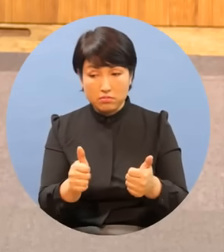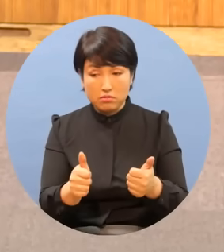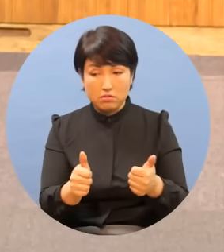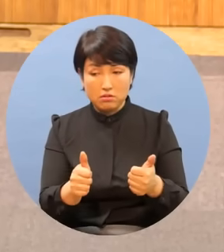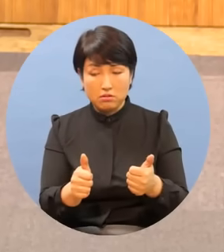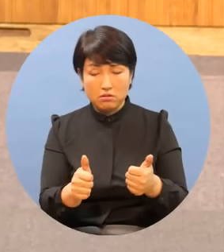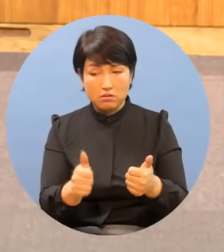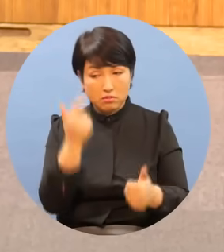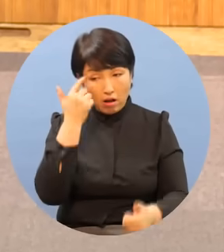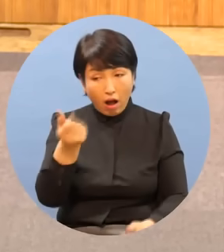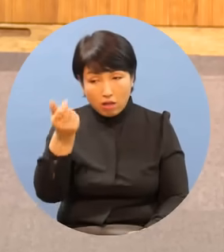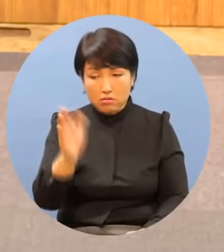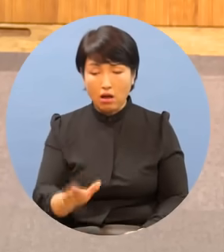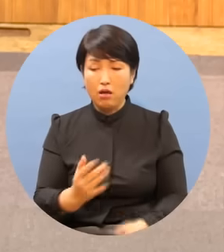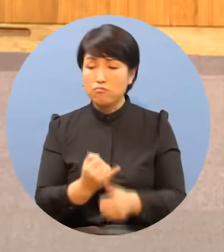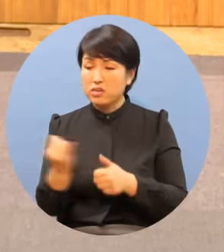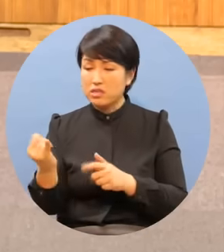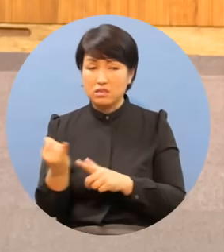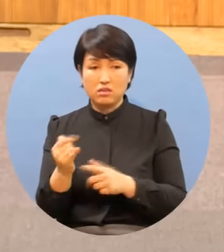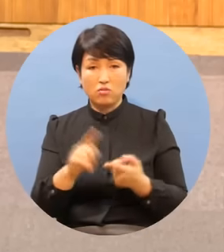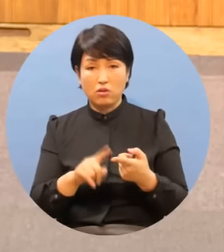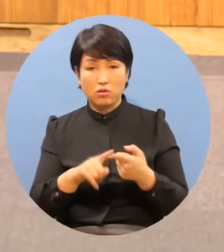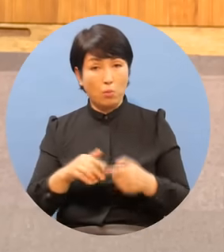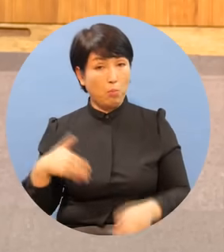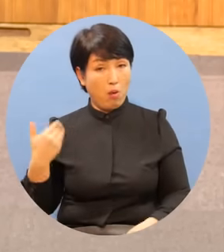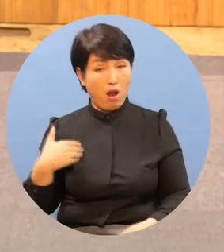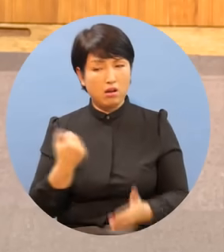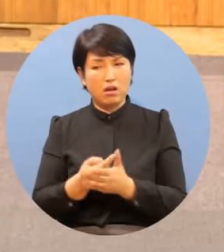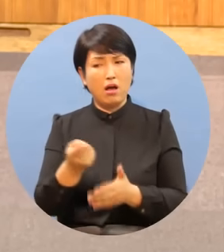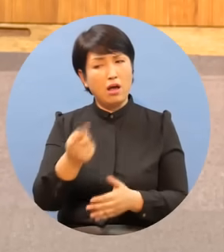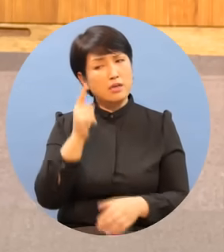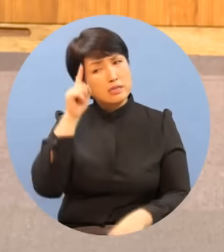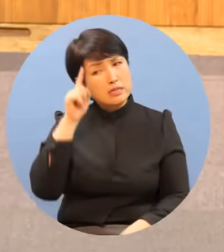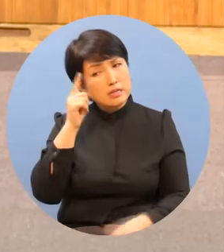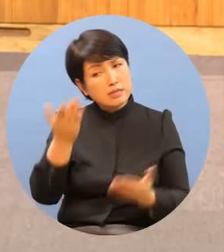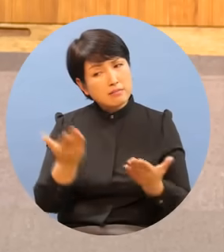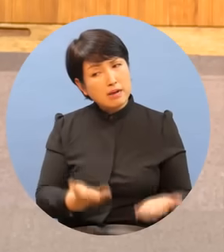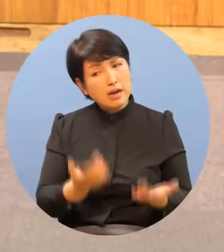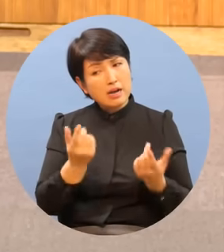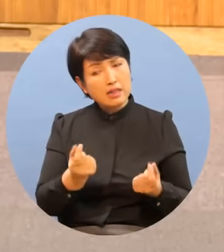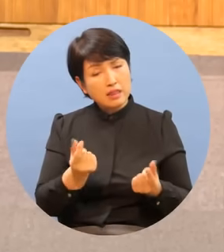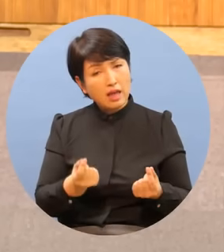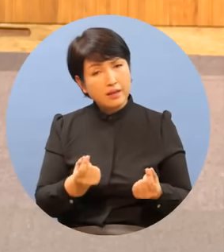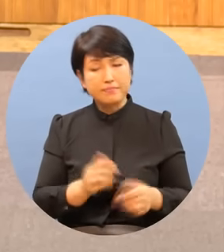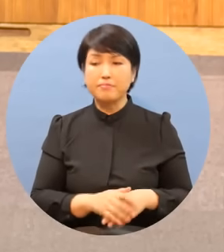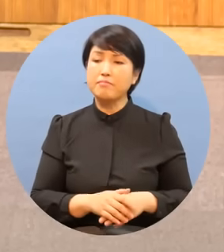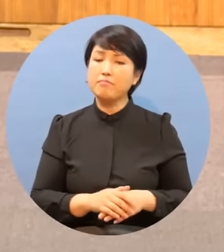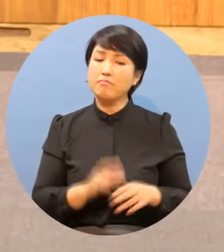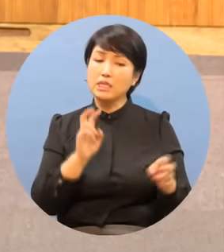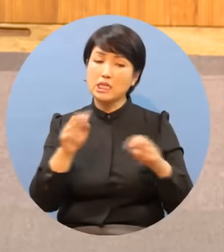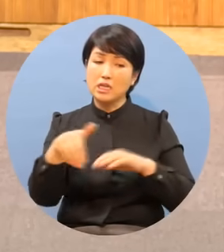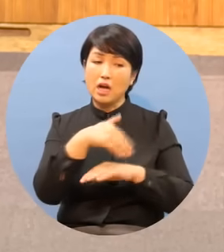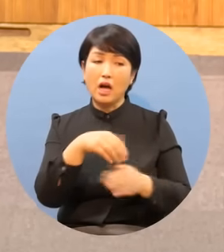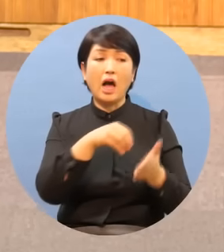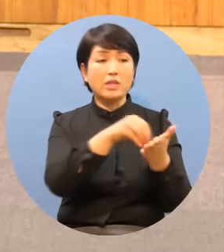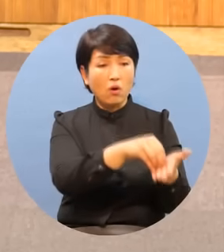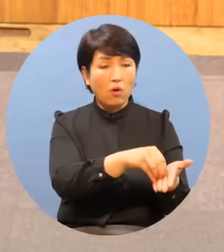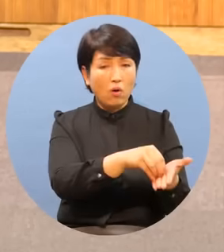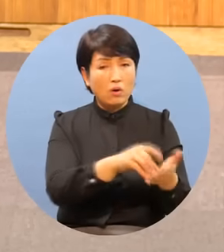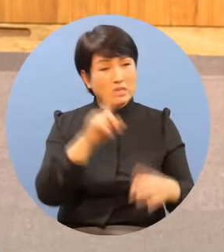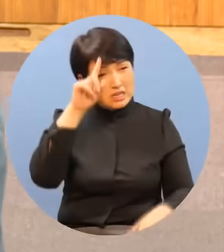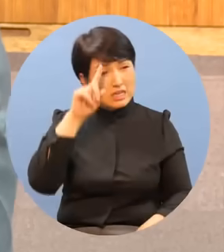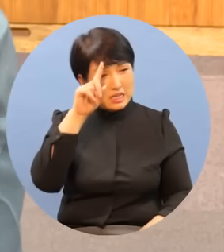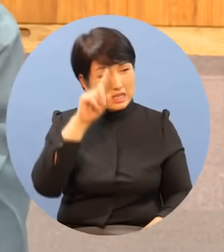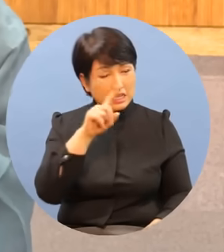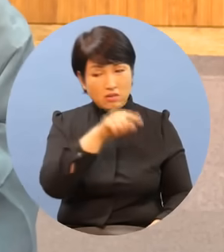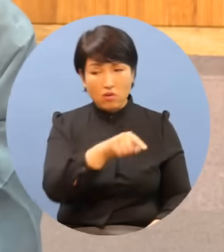아내가 몰라주니까 지금 좀 스트레스를 받는 것 같은데 자기가 직장에 가서 스트레스 받은 건